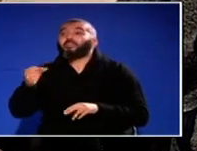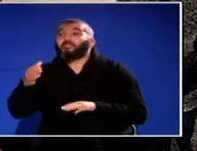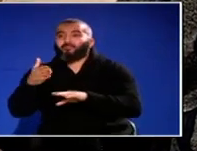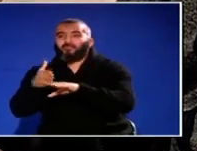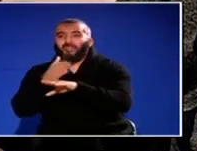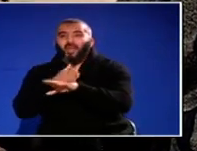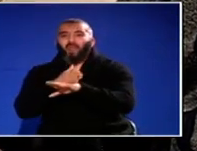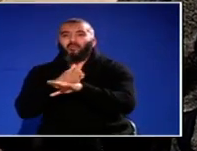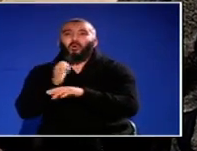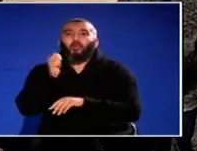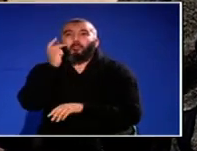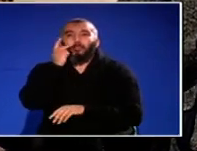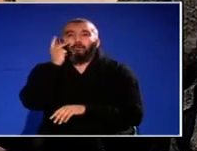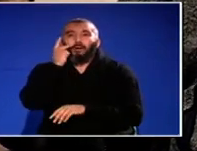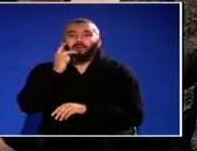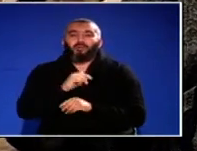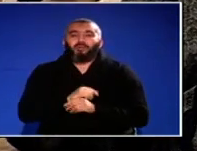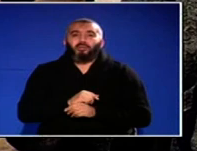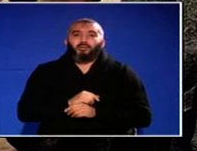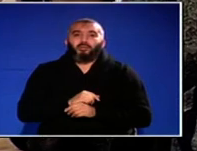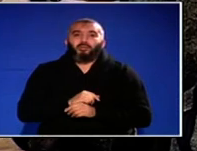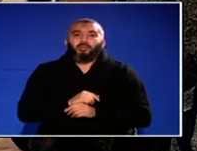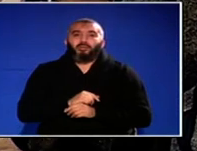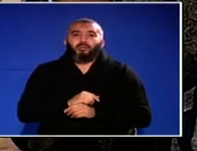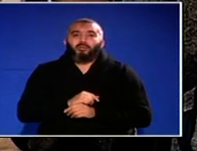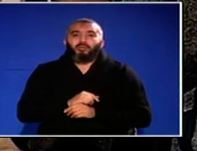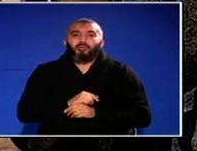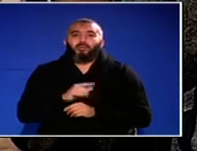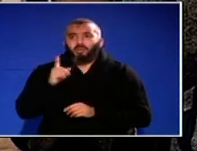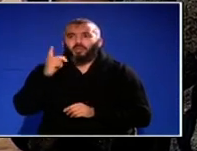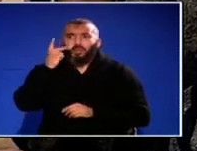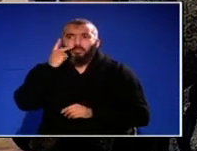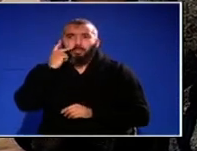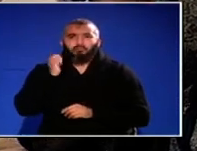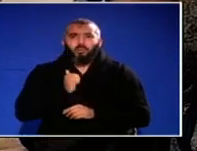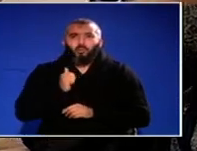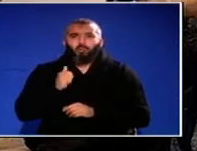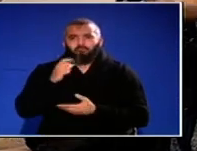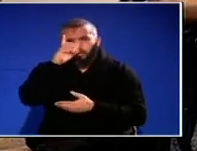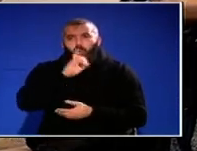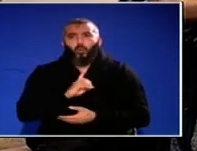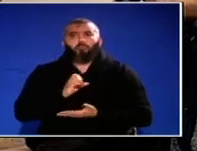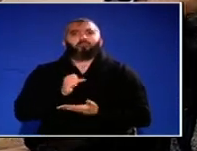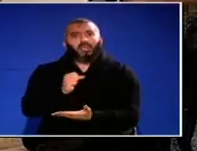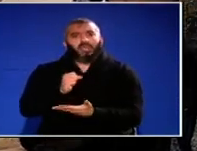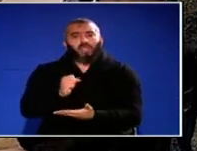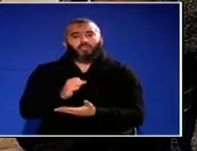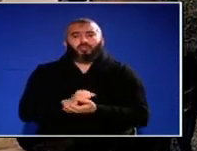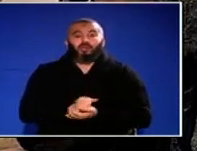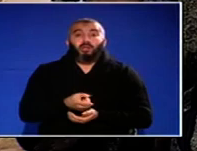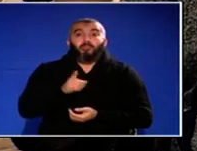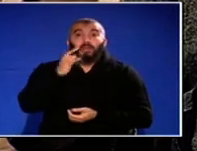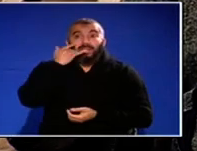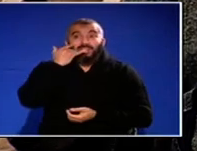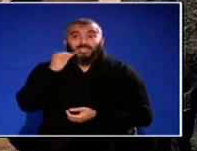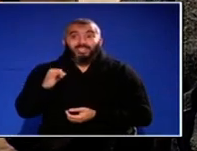الـ قبل الأب. أيوة. هو الأب ولا الأم تورثوا عادي يعني، ولكن كي تموت